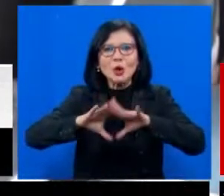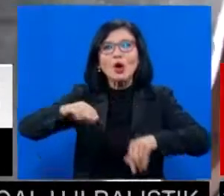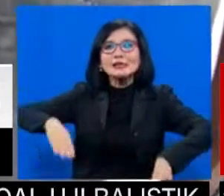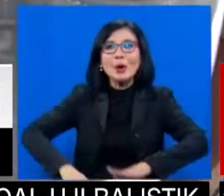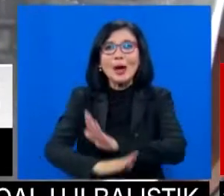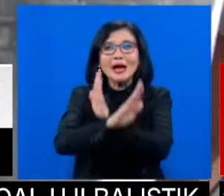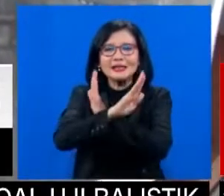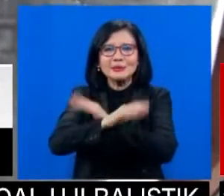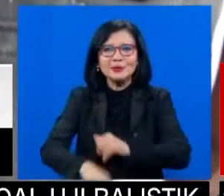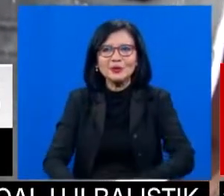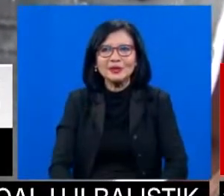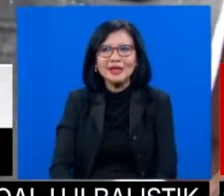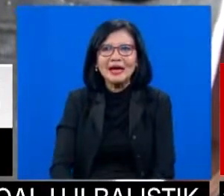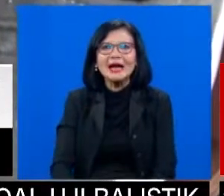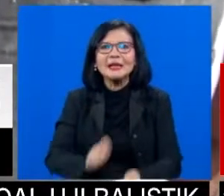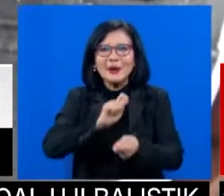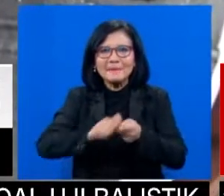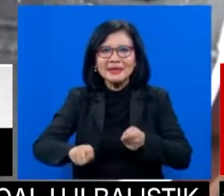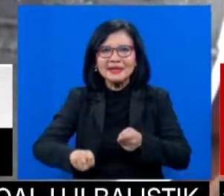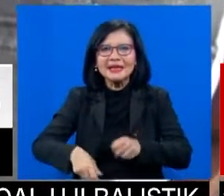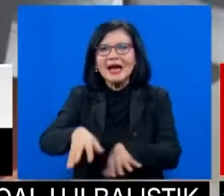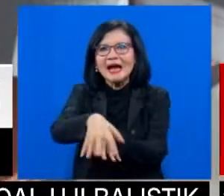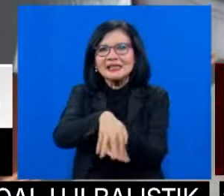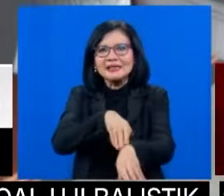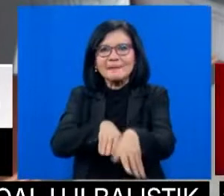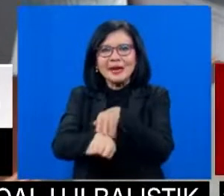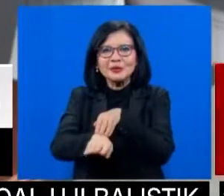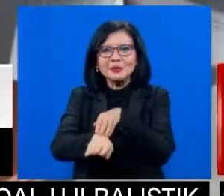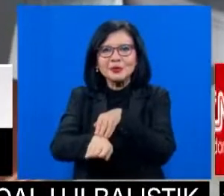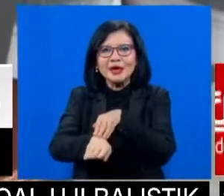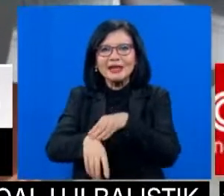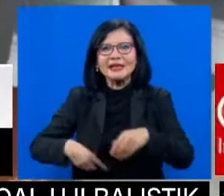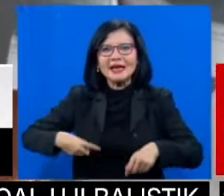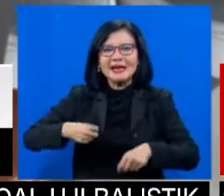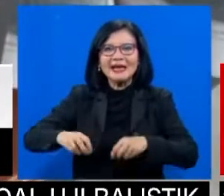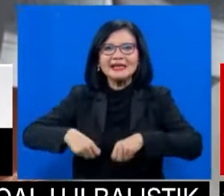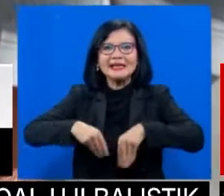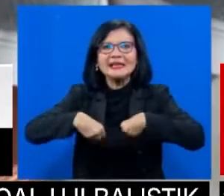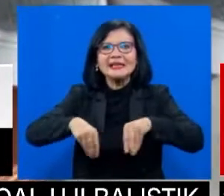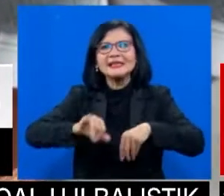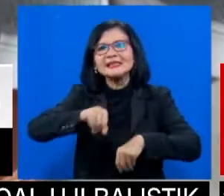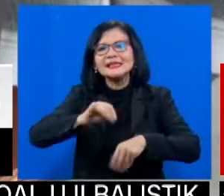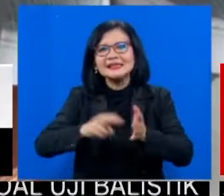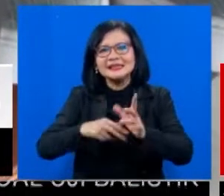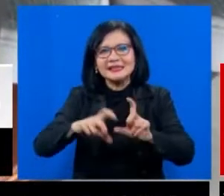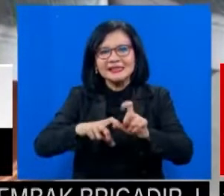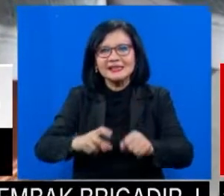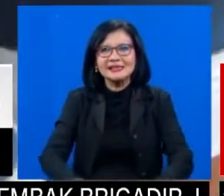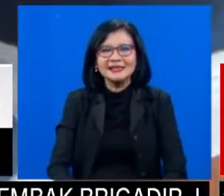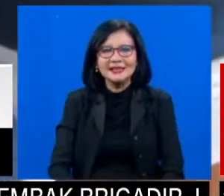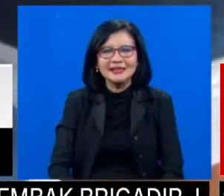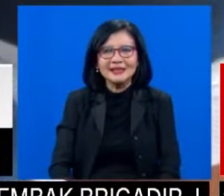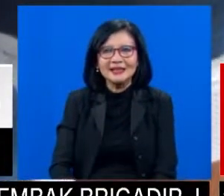ini, Liana dan karyawannya memadukan sol sepatu dengan kain denim dari jin bekas. Liana dan teman-temannya